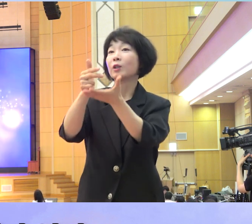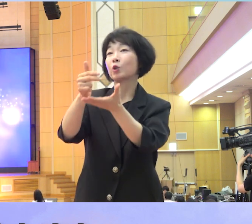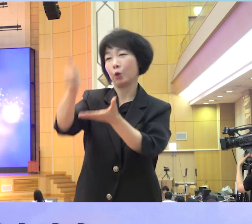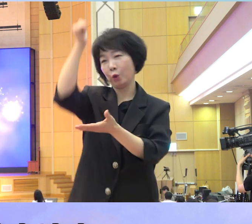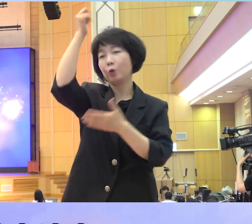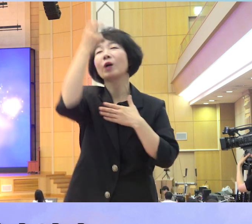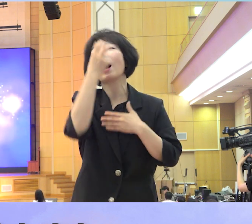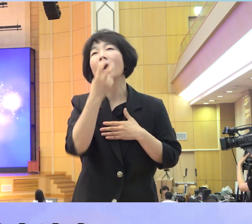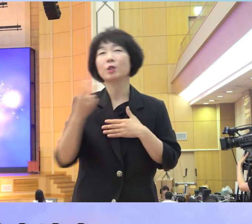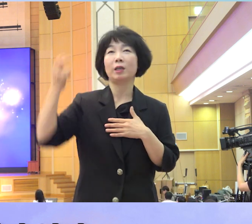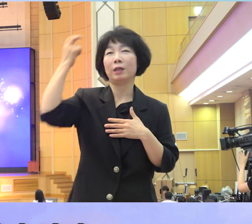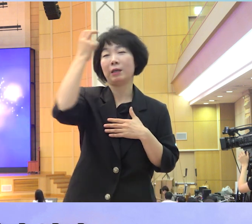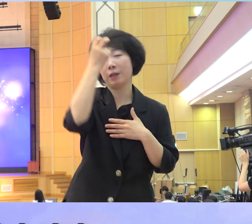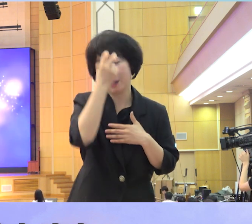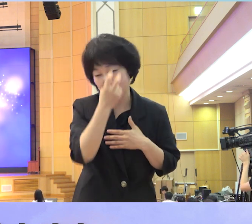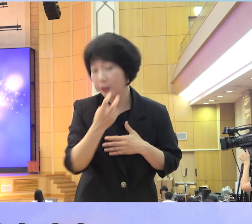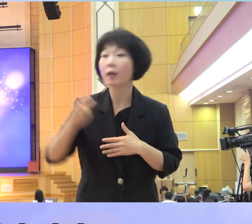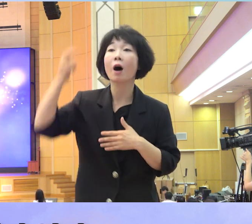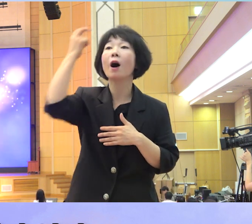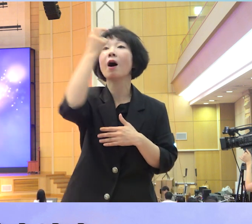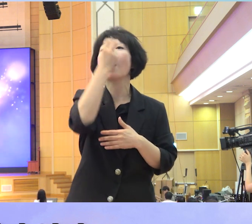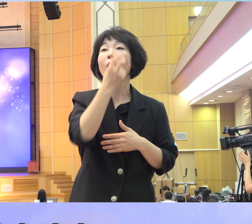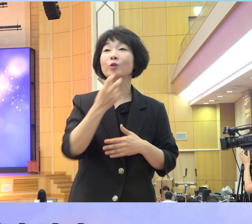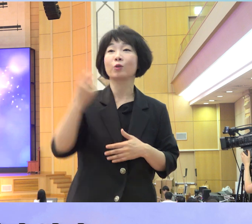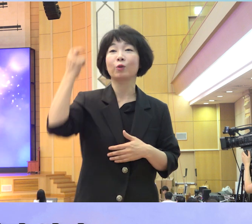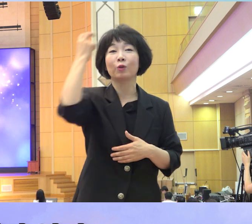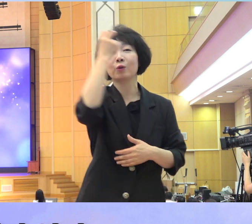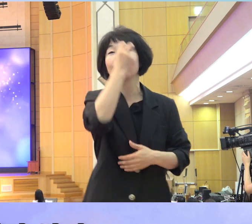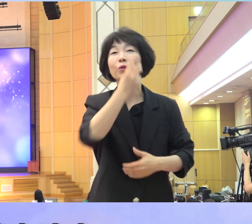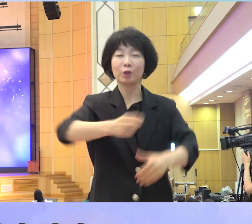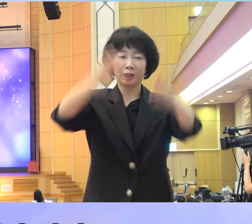굳세라 주가